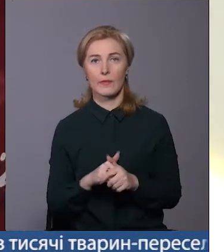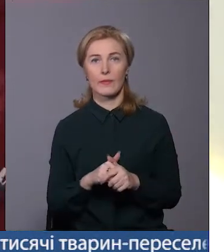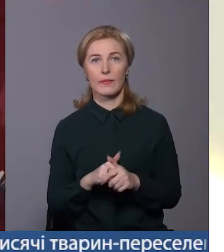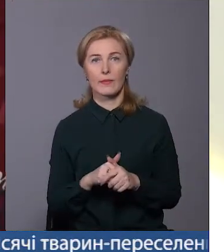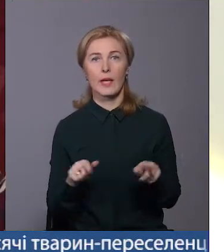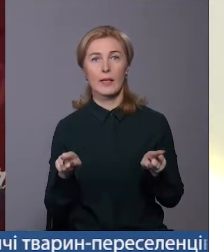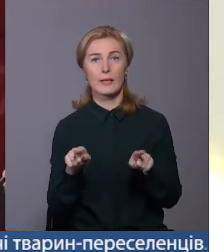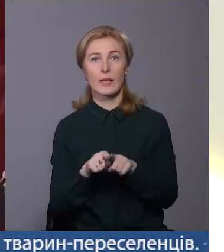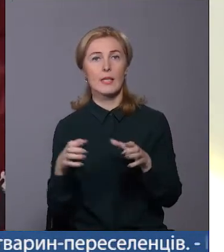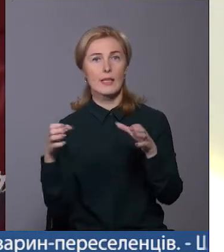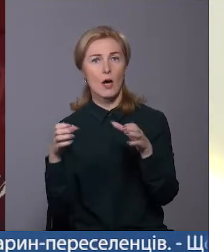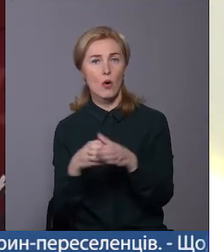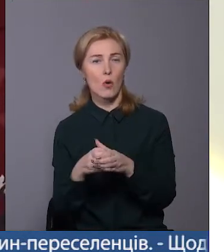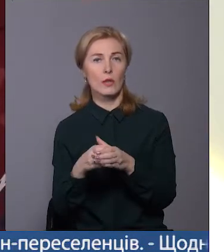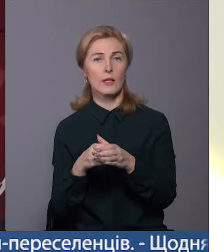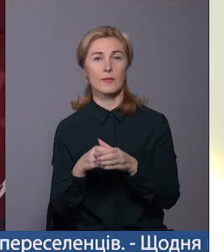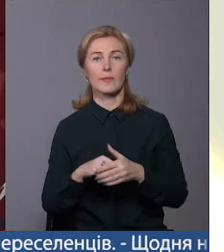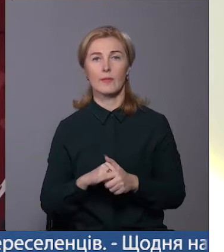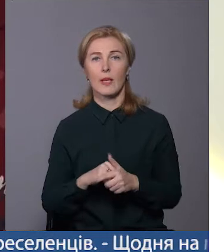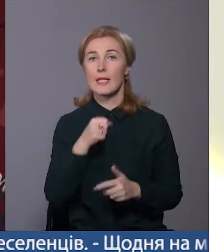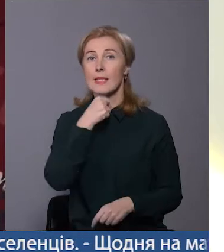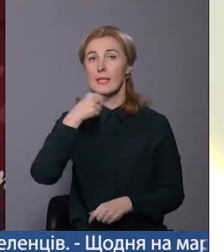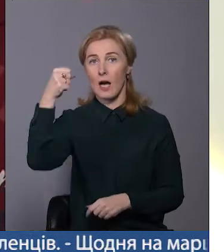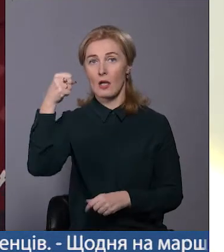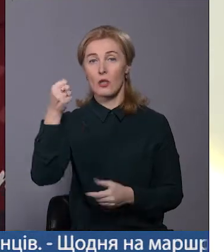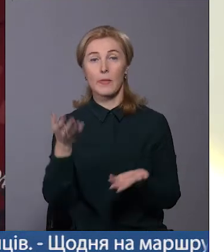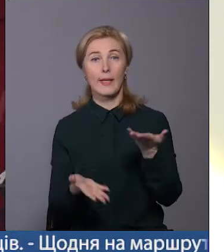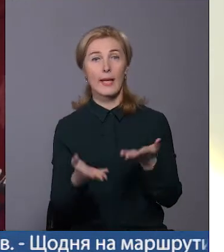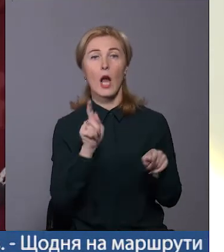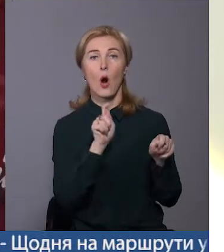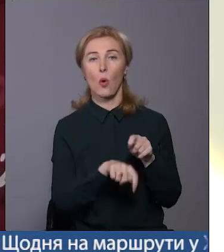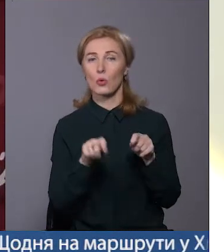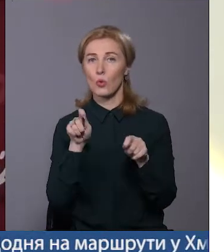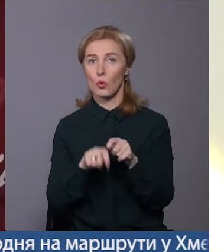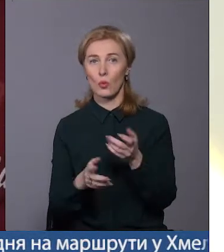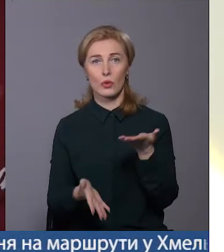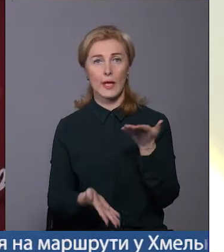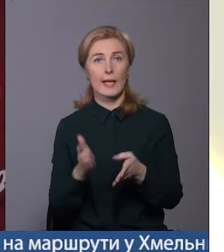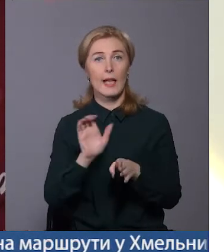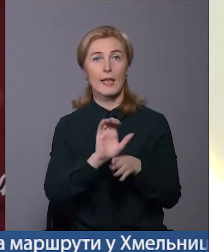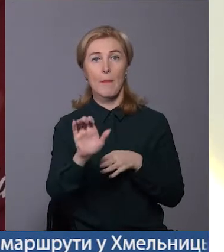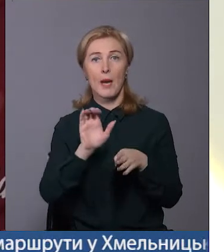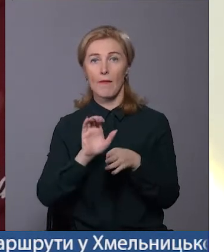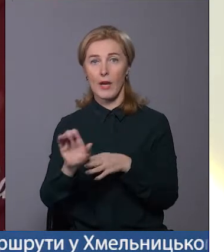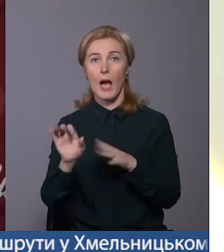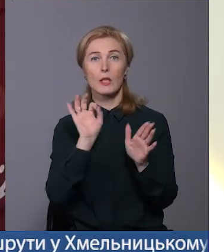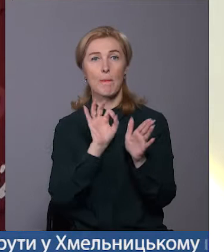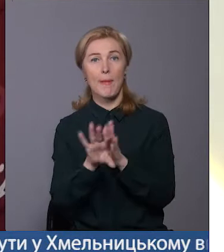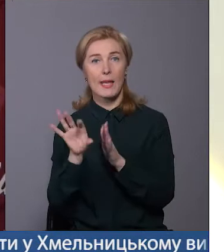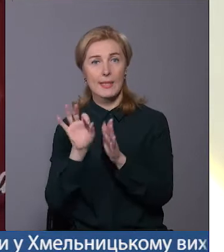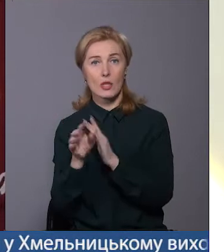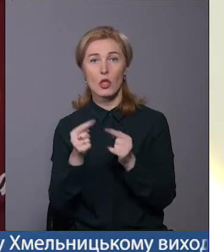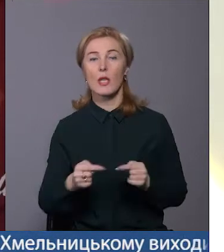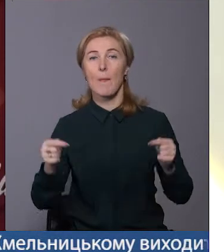такі загони, взводи з старшими, які контролюють, які направляють певні меседжі на